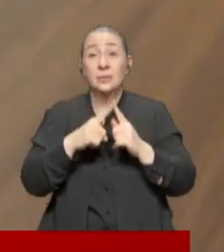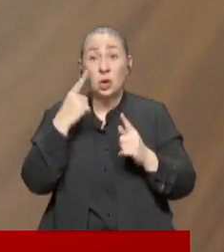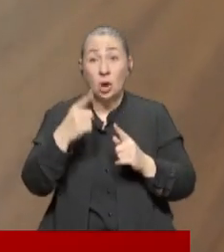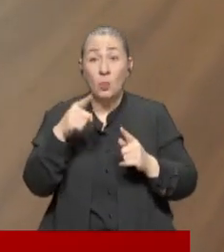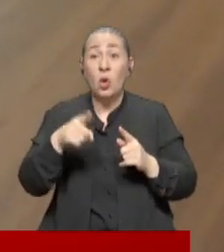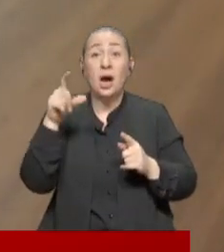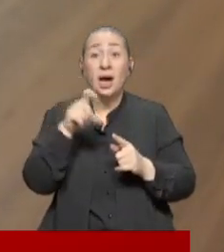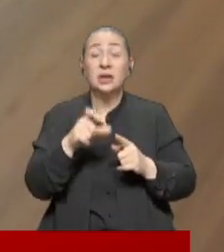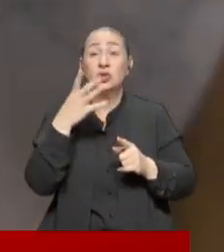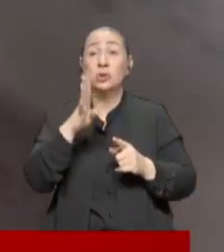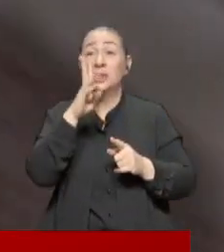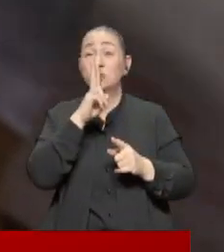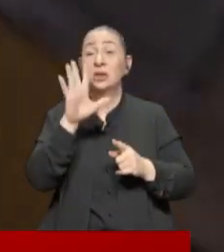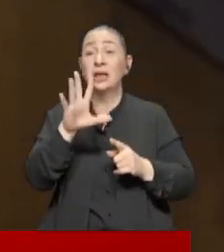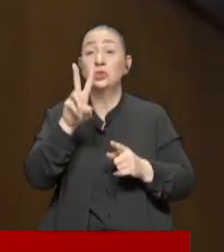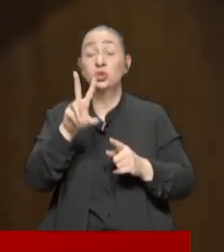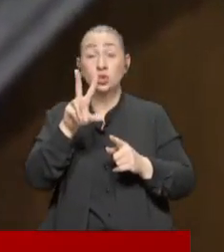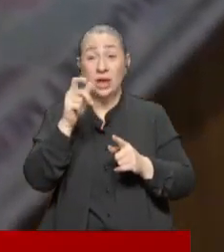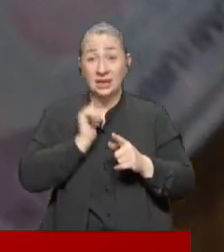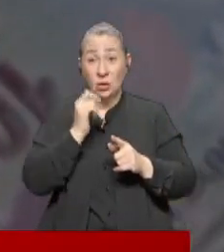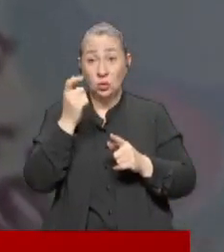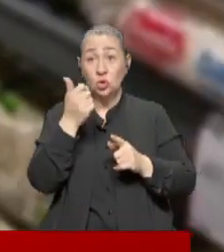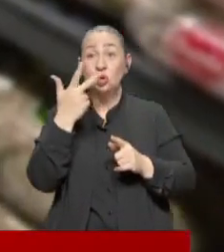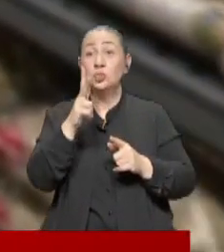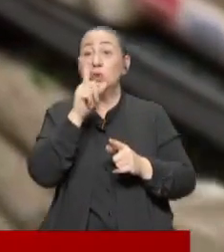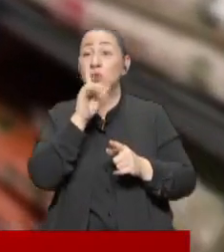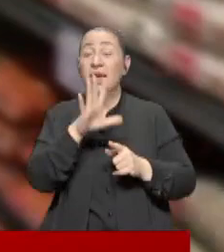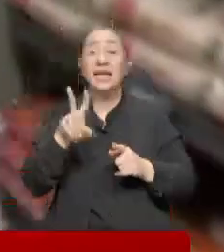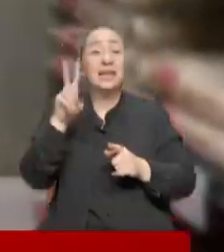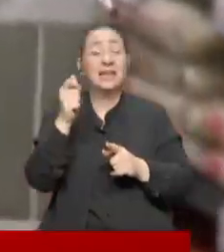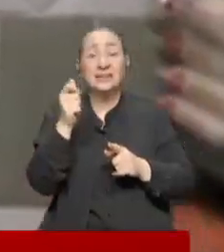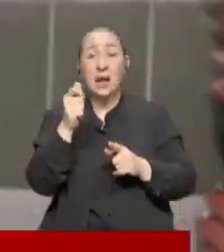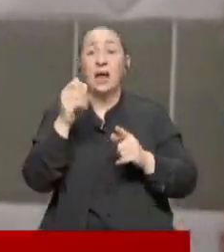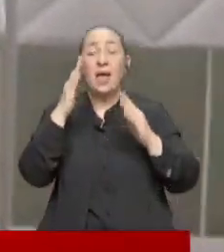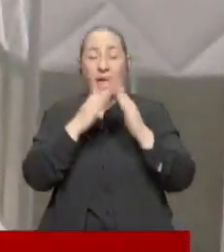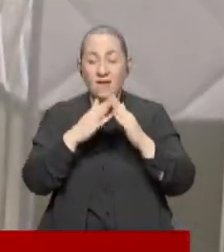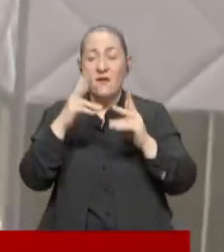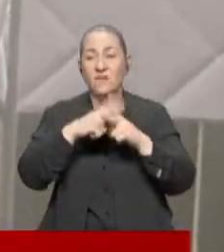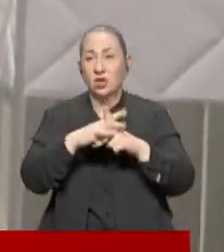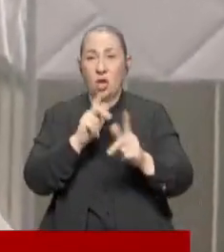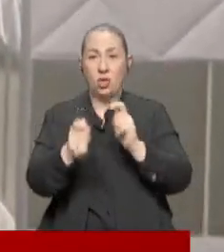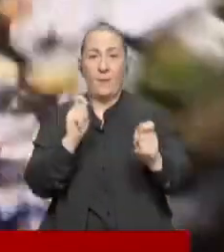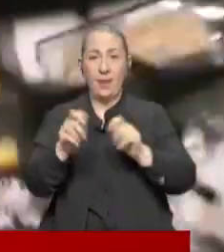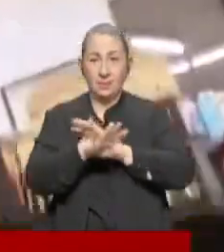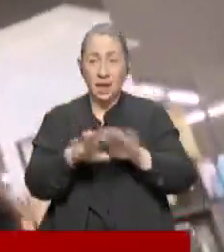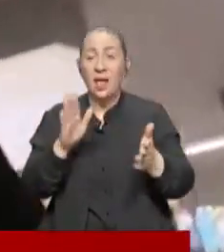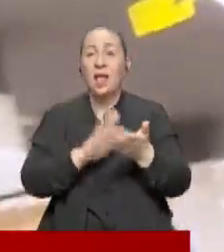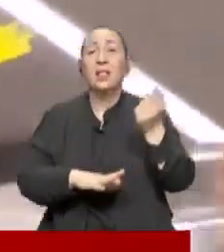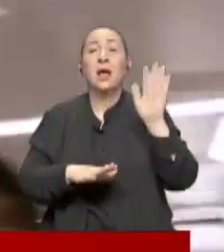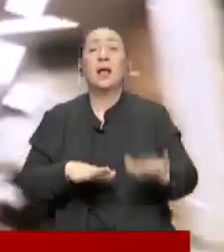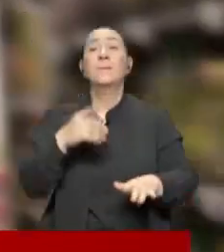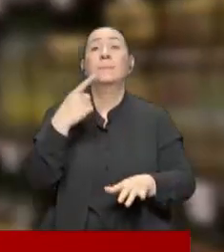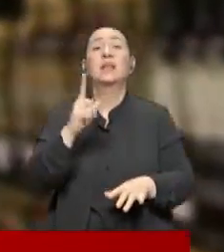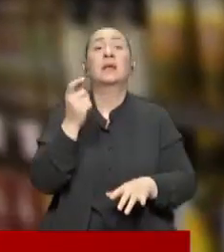göre bu ayda 4253 liralık asgari ücretin 3157 lirası barınma ve faturalara gitti. Evde kalan